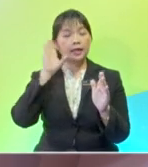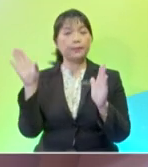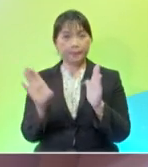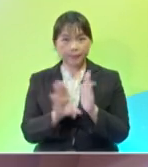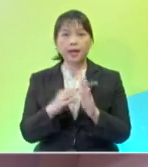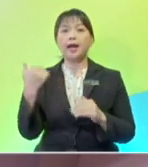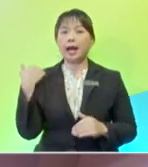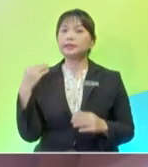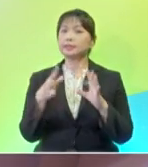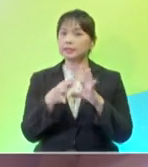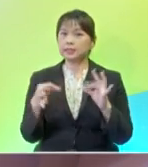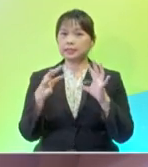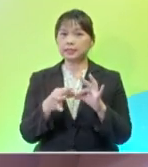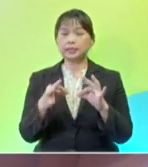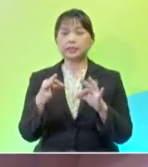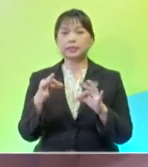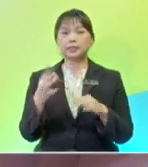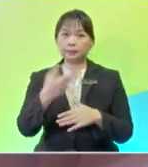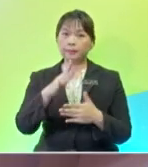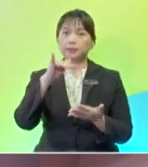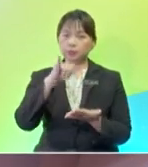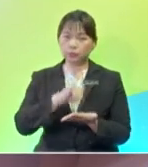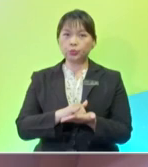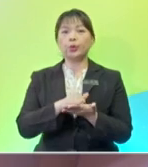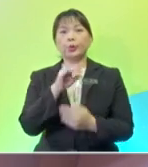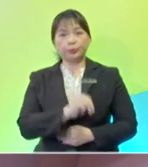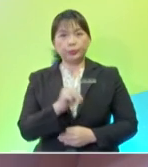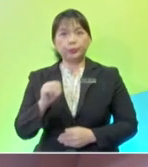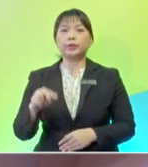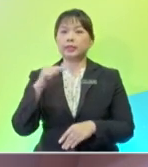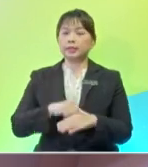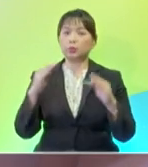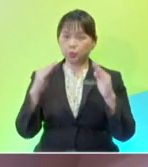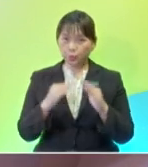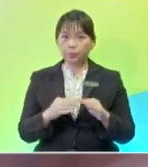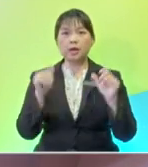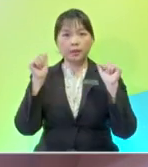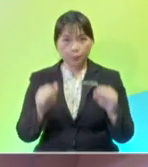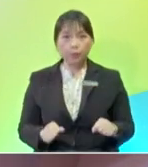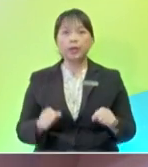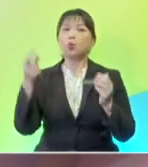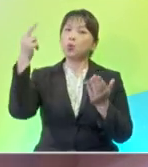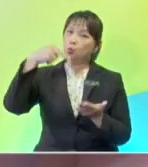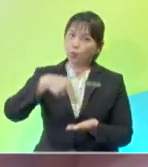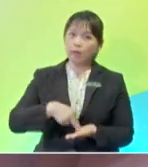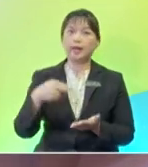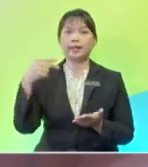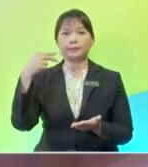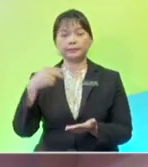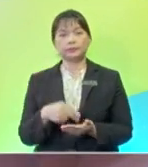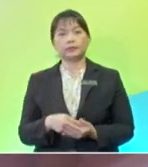Oke murid-murid ke rumah boleh pulang balik apa yang gue cerita